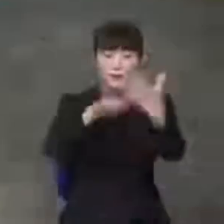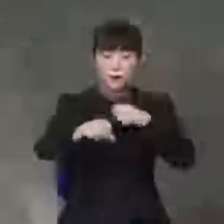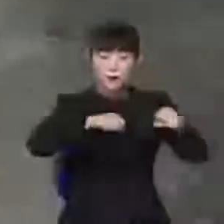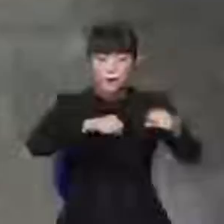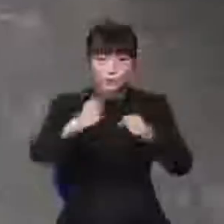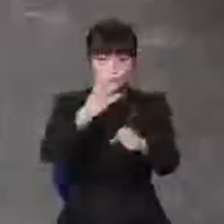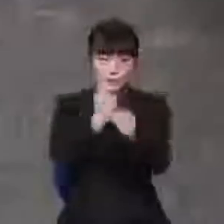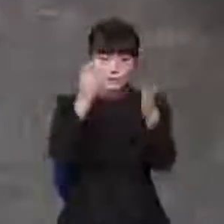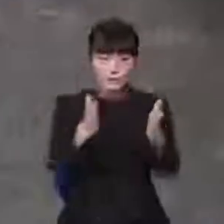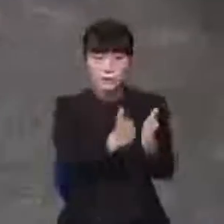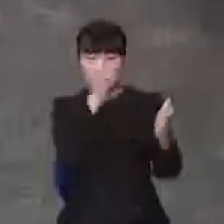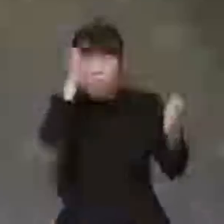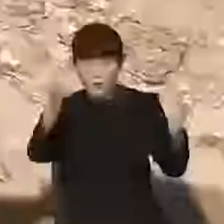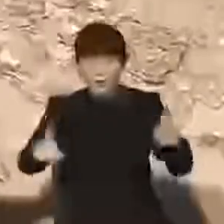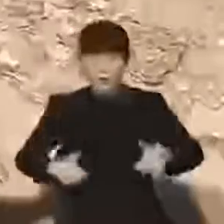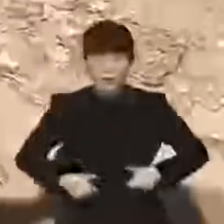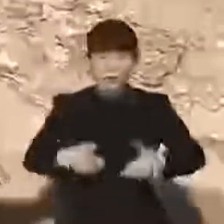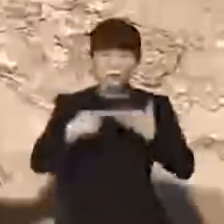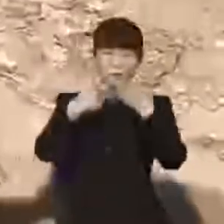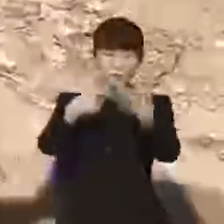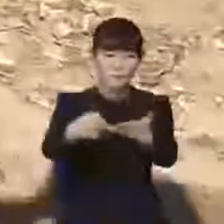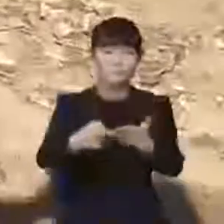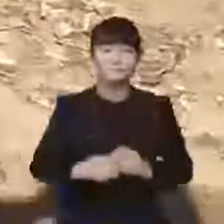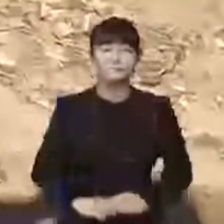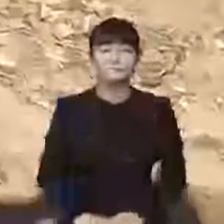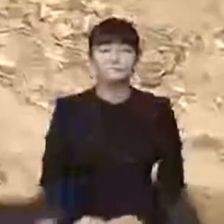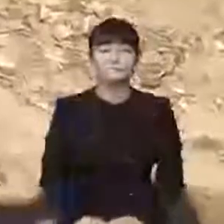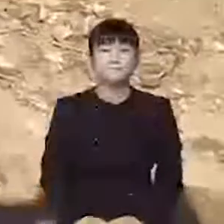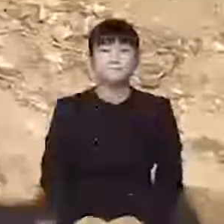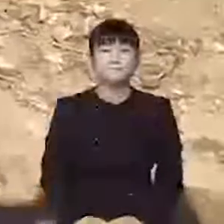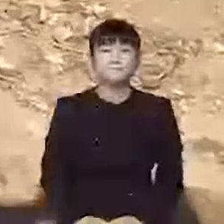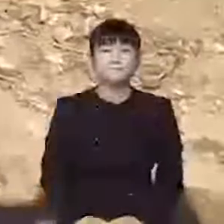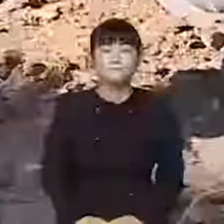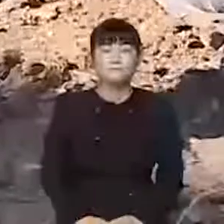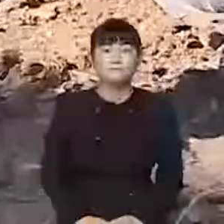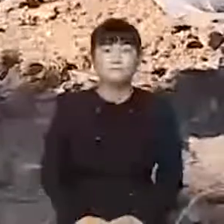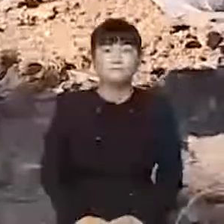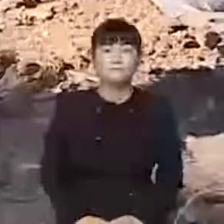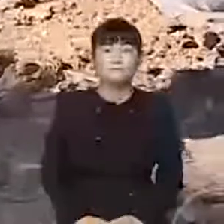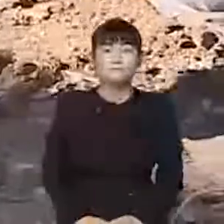활동기간 연장을 요구하는 목소리가 더욱 높아지고 있습니다. KBC 조윤정입니다.